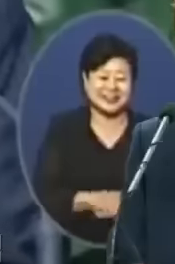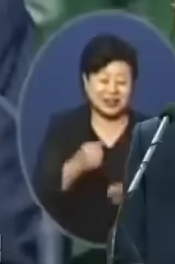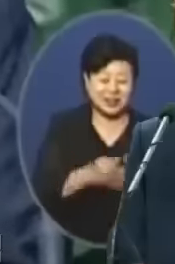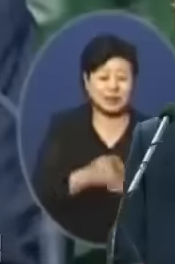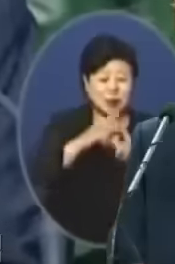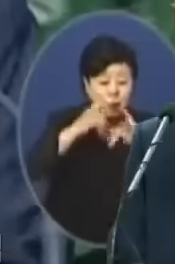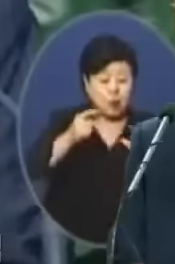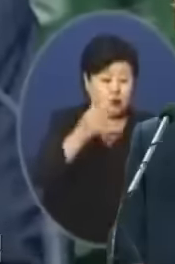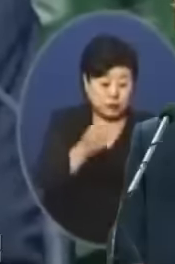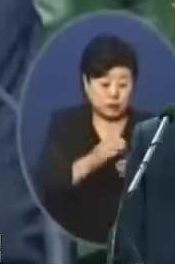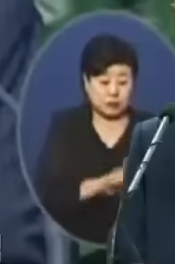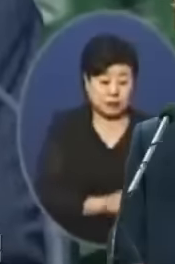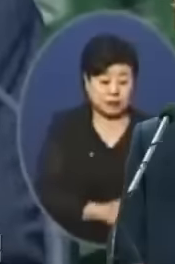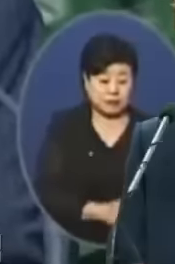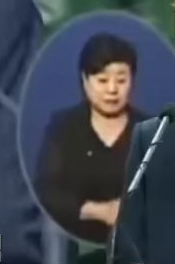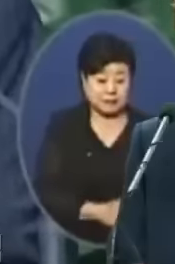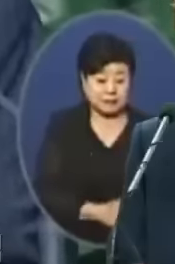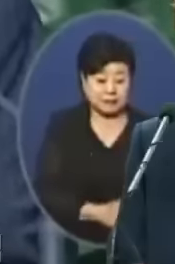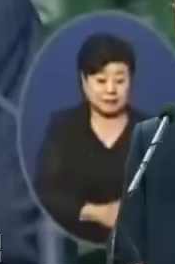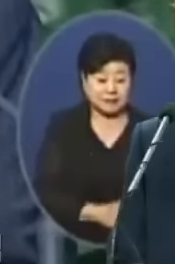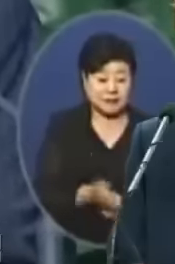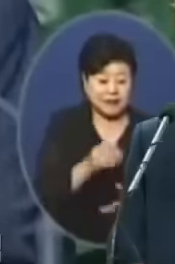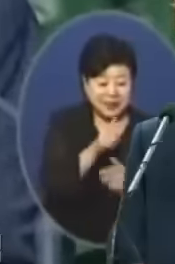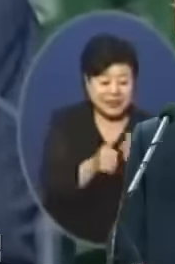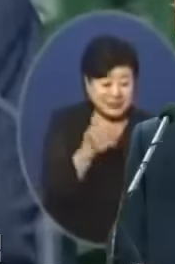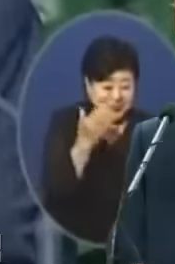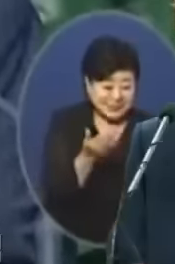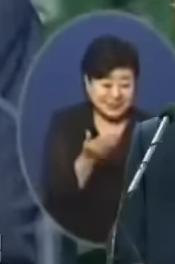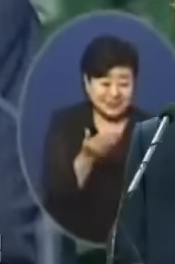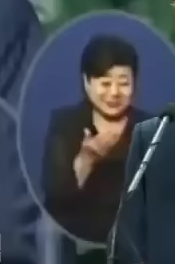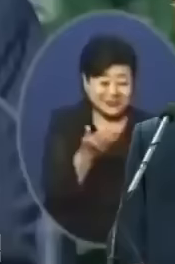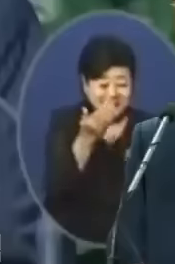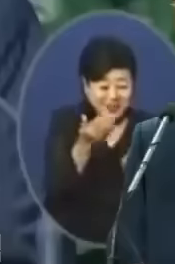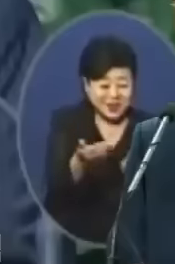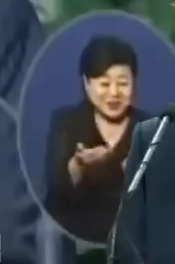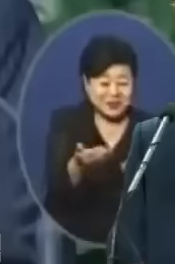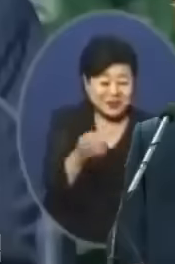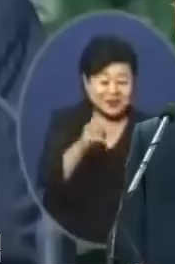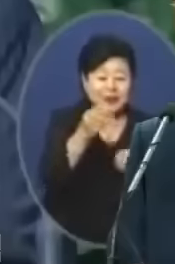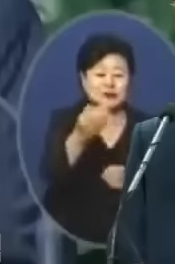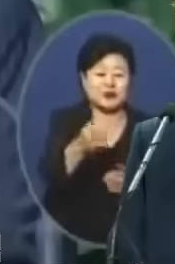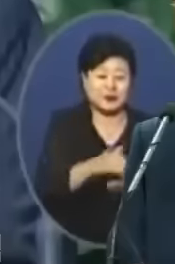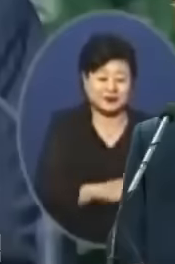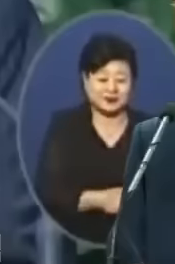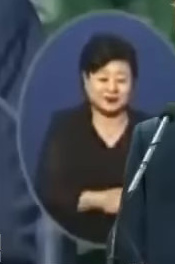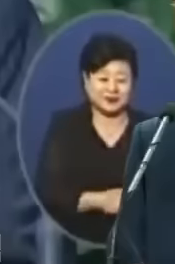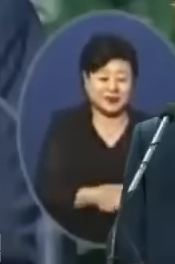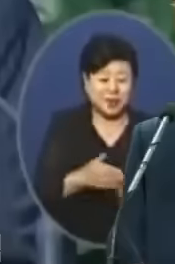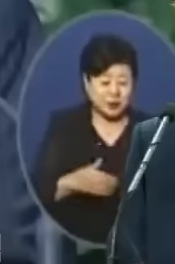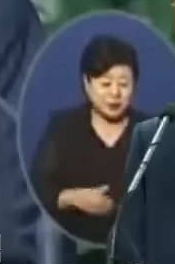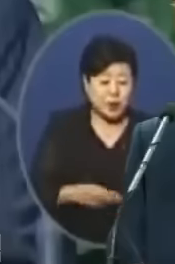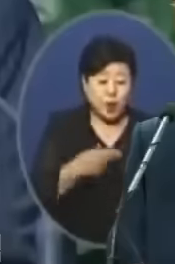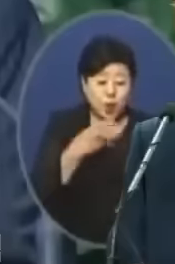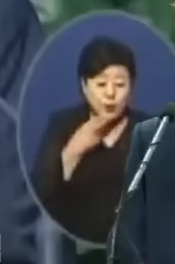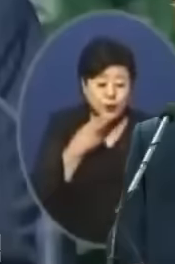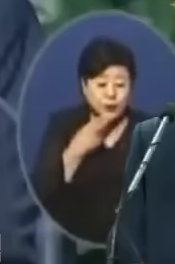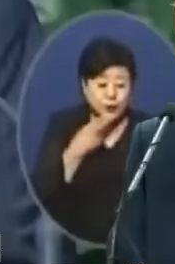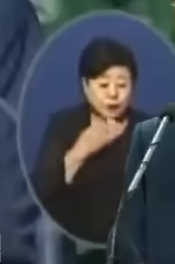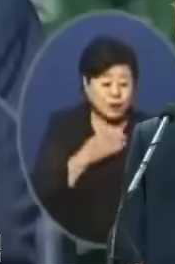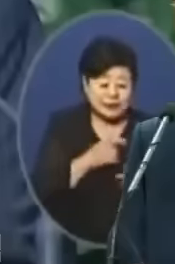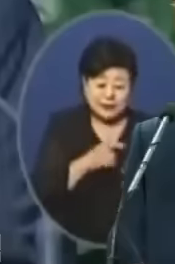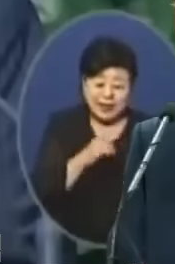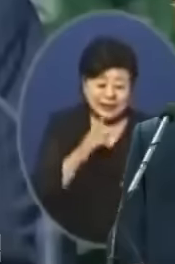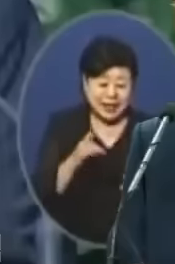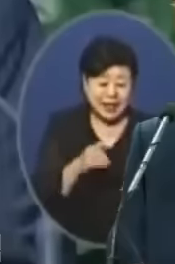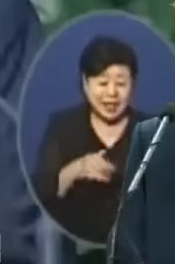담대하게 구하십시오. 그러면 하나님께서 여러분에게 응답해 주시되, 필요 없는 것을 구하는 것은 안